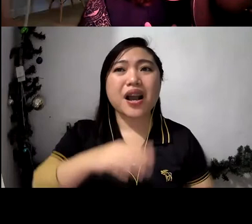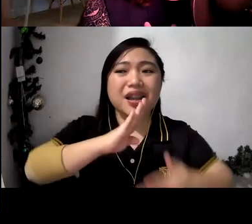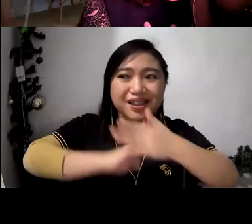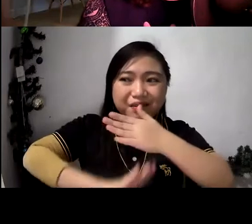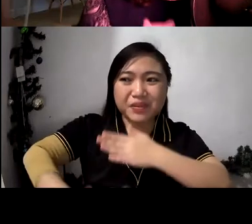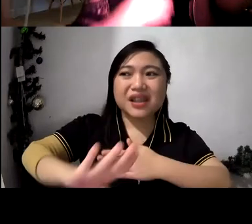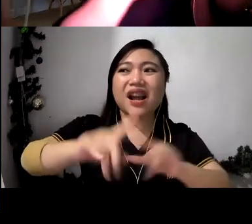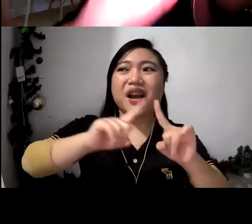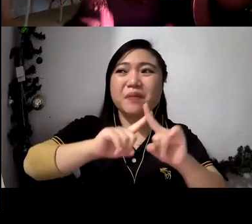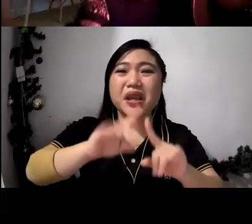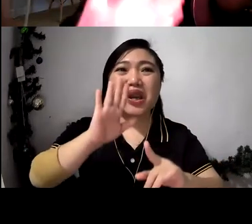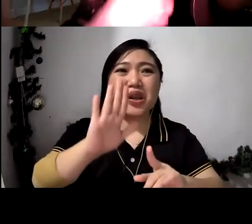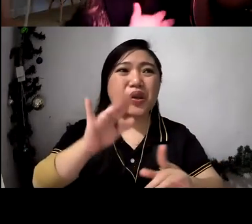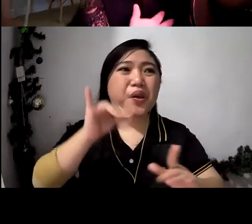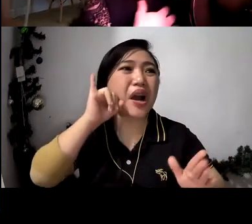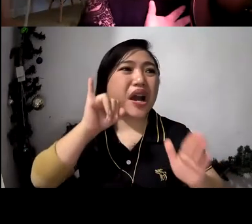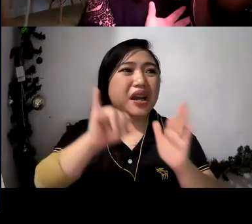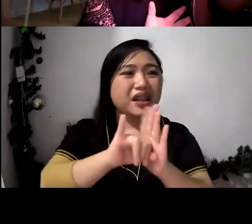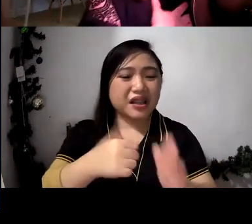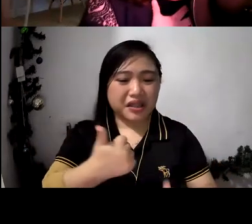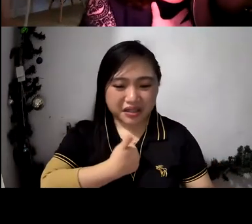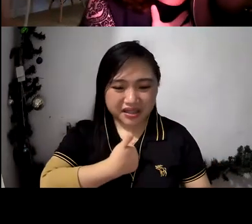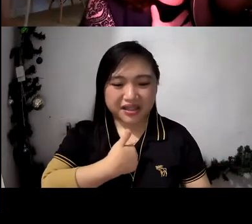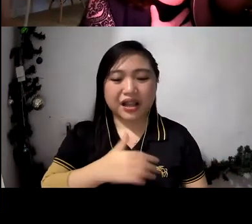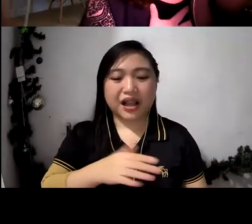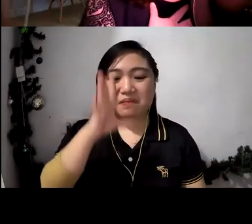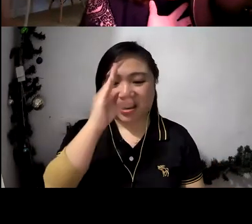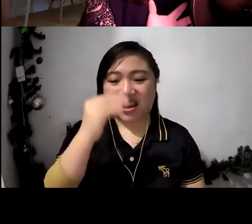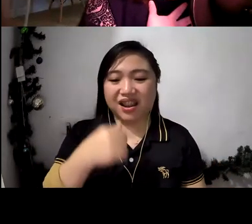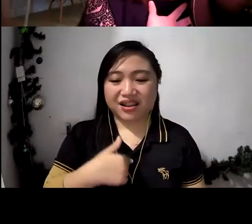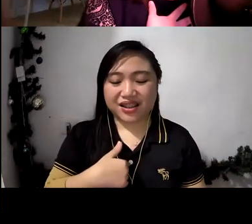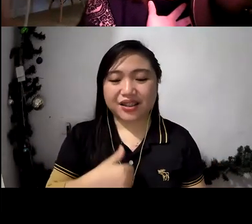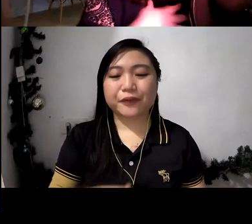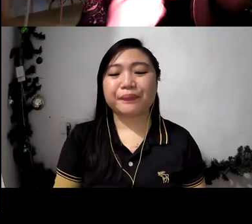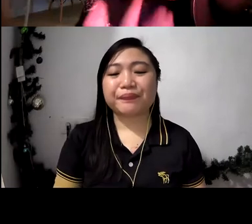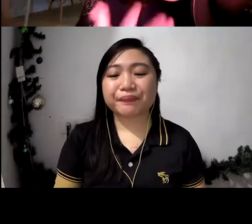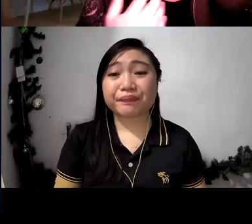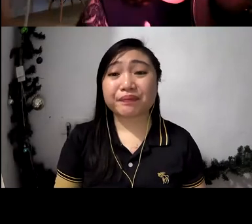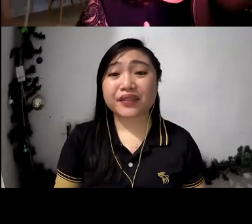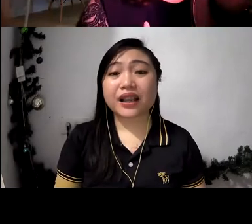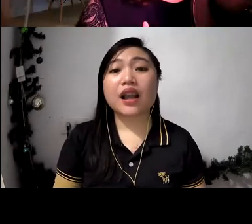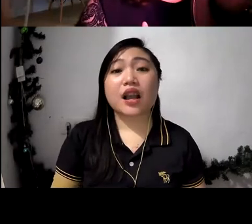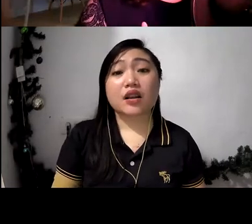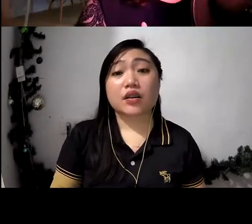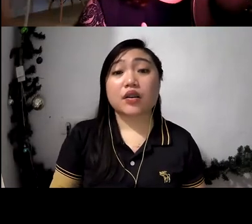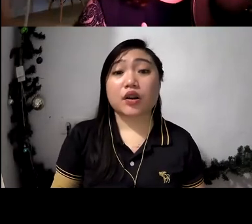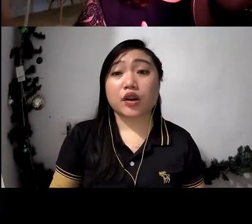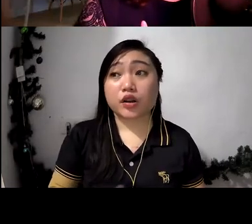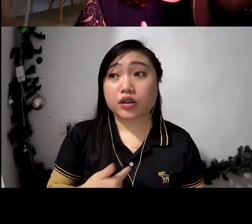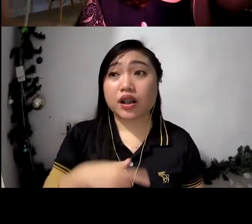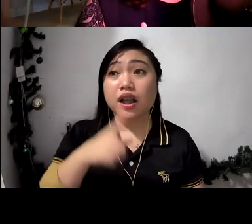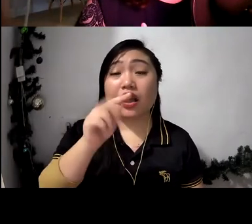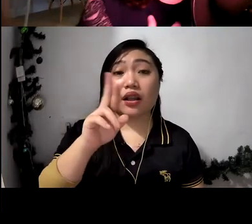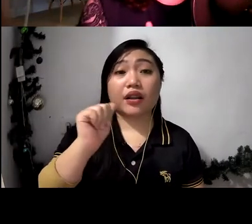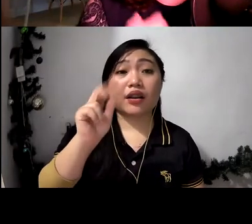ang yung identification sa sarili ay lalaki, so trans man, no? Trans woman, for example, ano, si